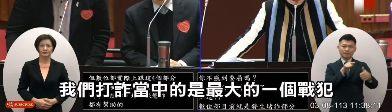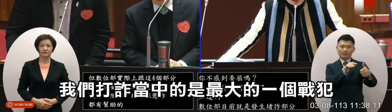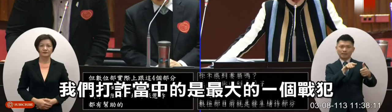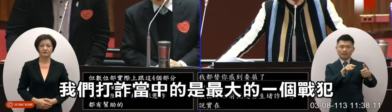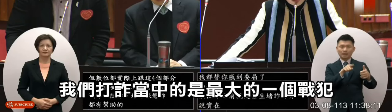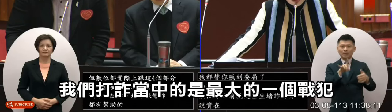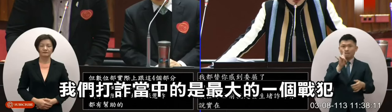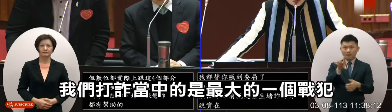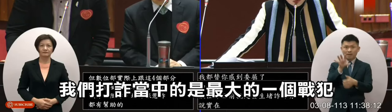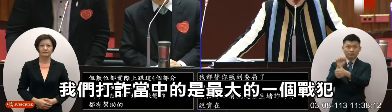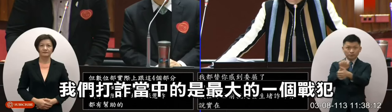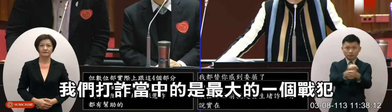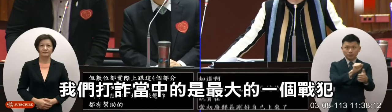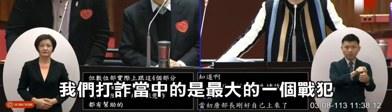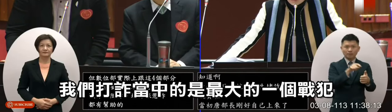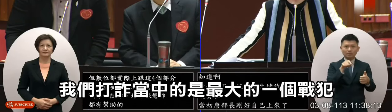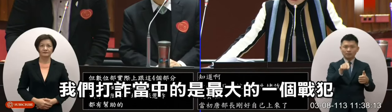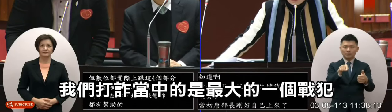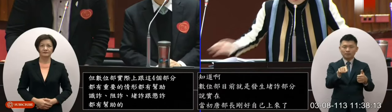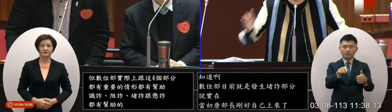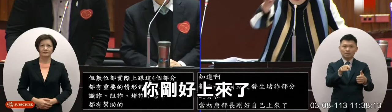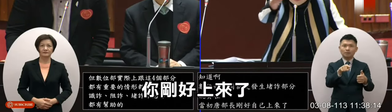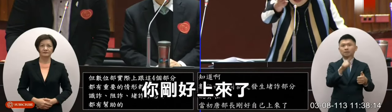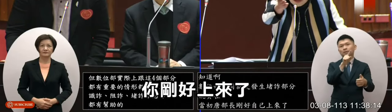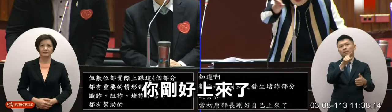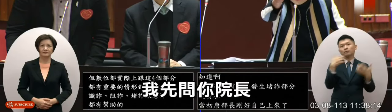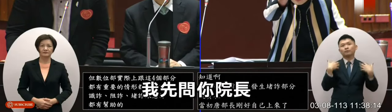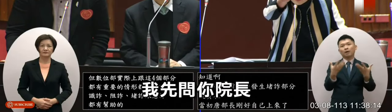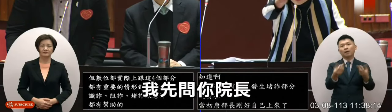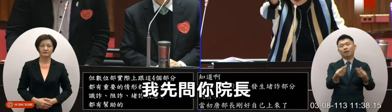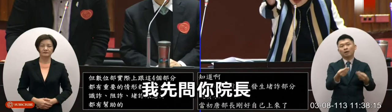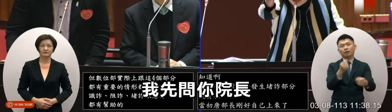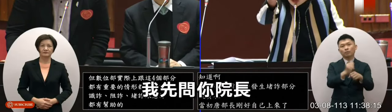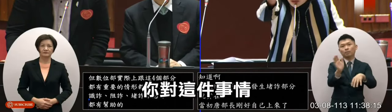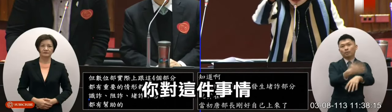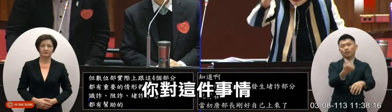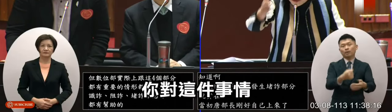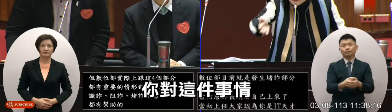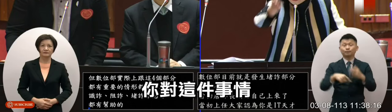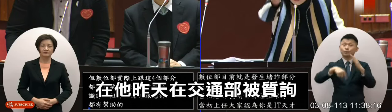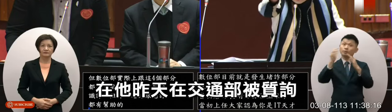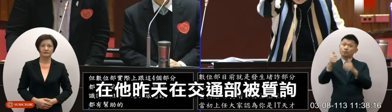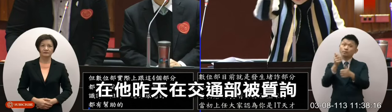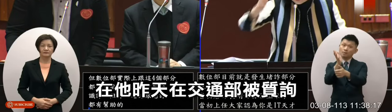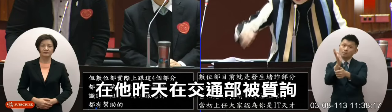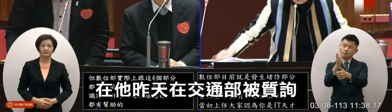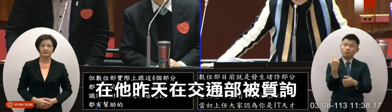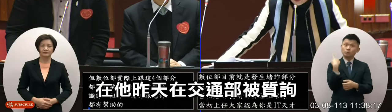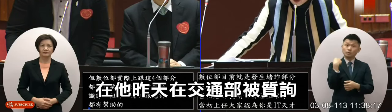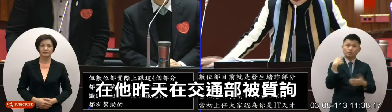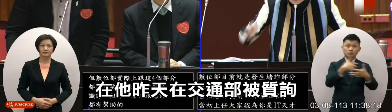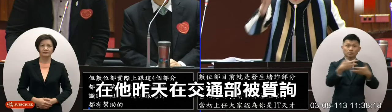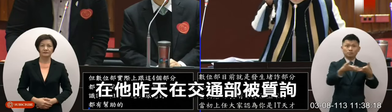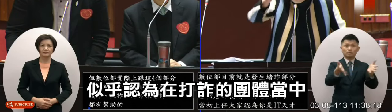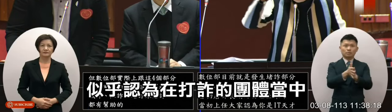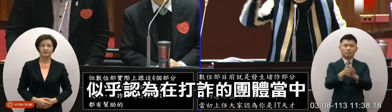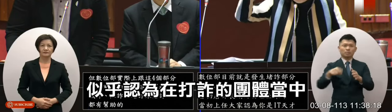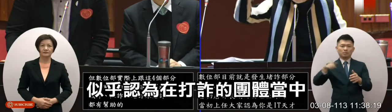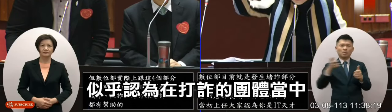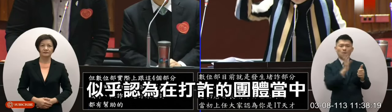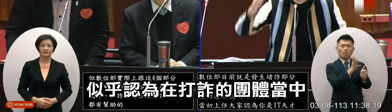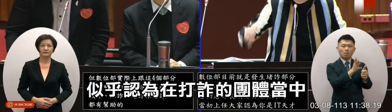们打诈当中的是最大的一个战犯？你刚好上来了，我先问你，院长，你对这件事情，在他昨天在交通部被质询，似